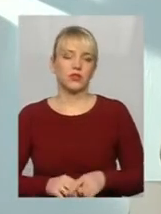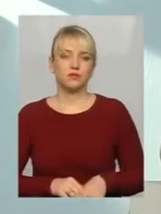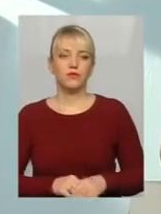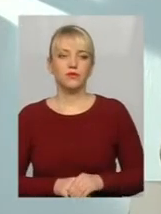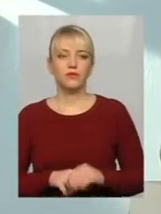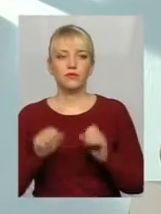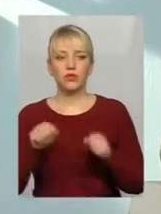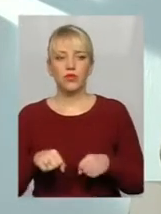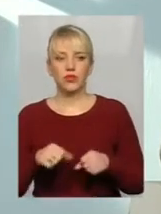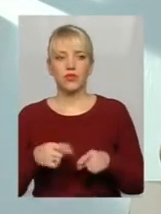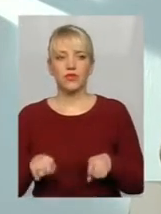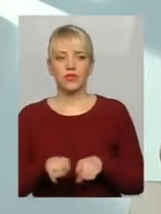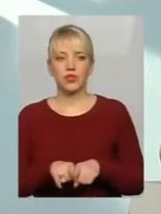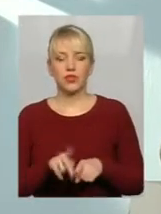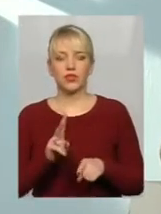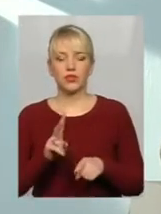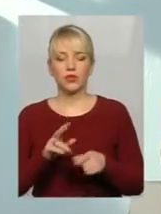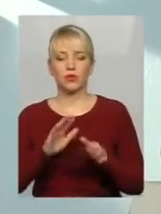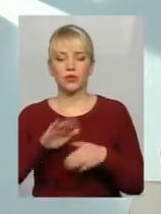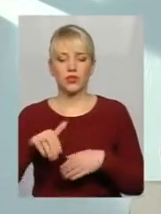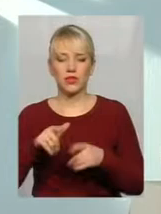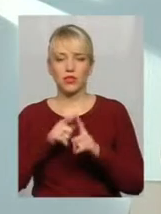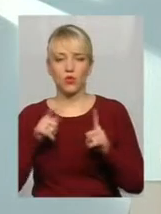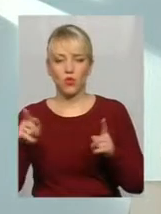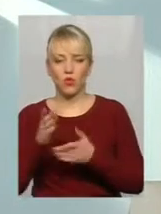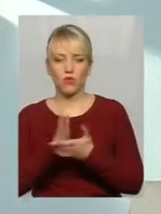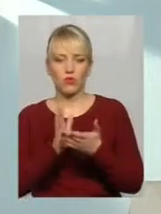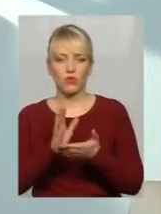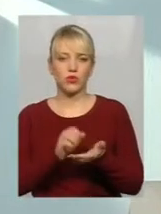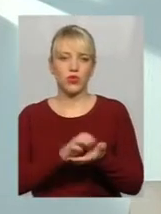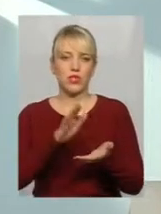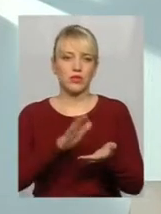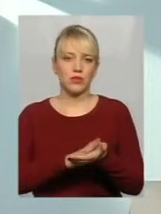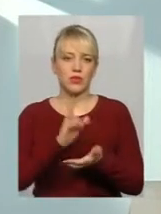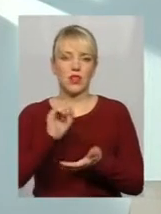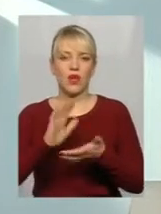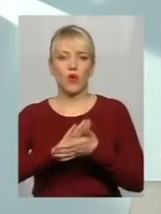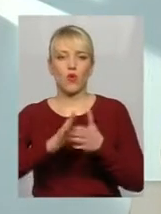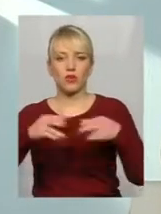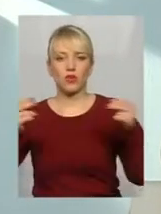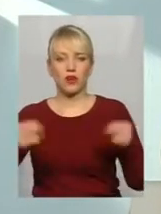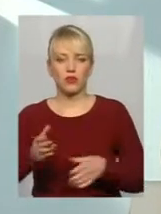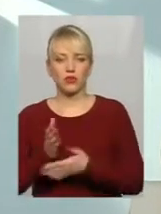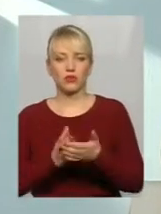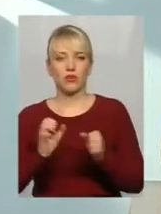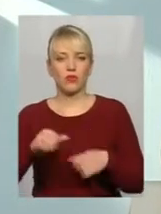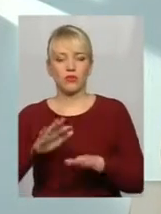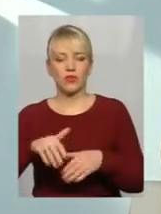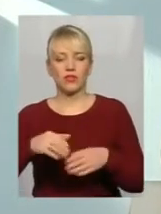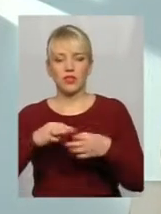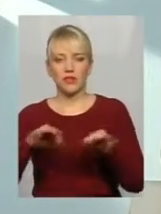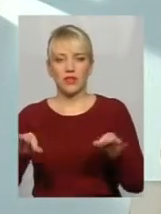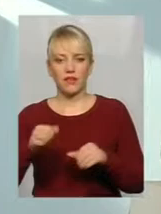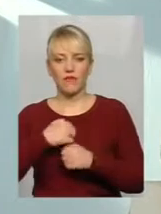Можливо, такі вони виявлять після проходження строкової служби залишитись на військову службу за контрактом. Можливо, вони після звільнення з військової